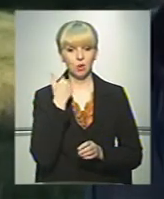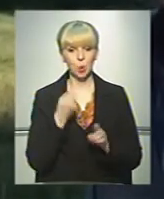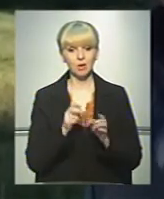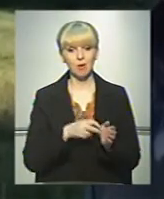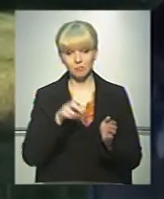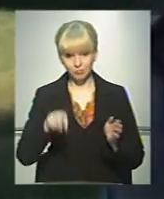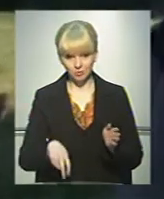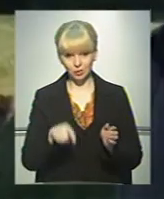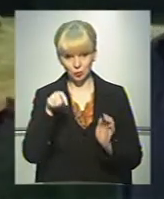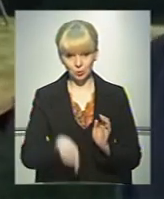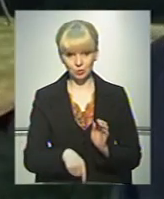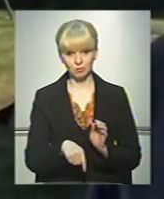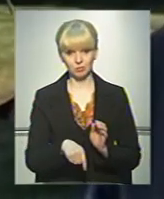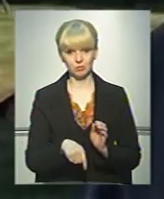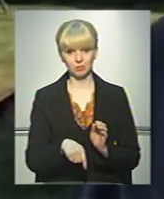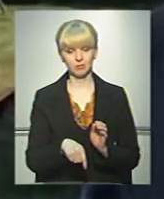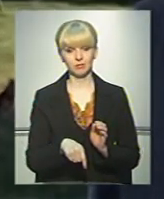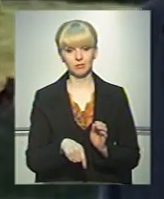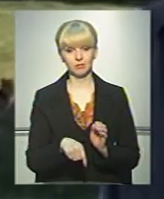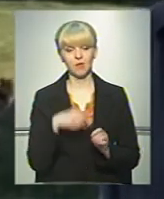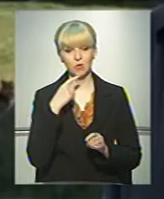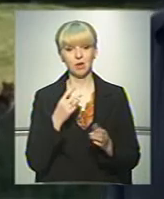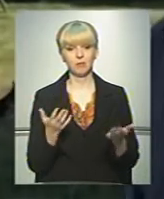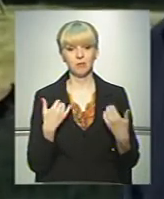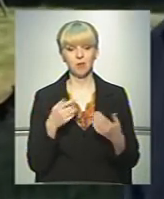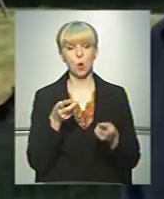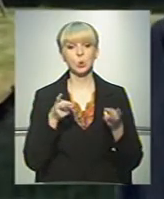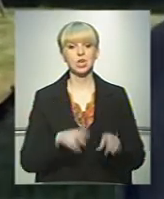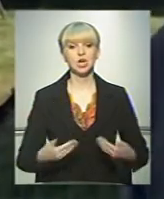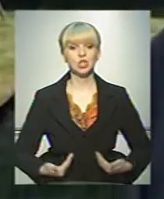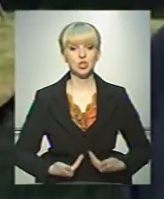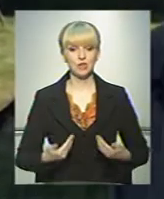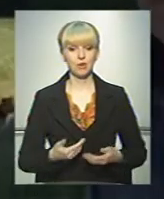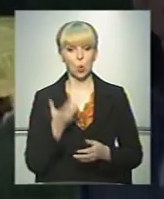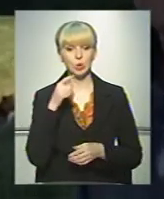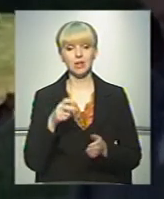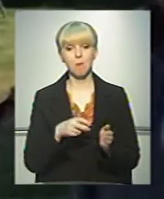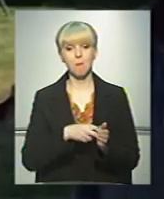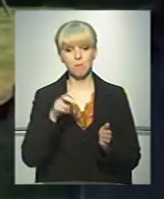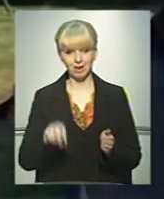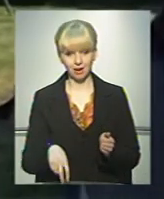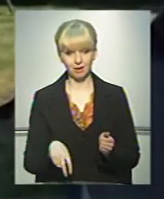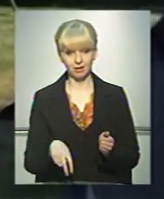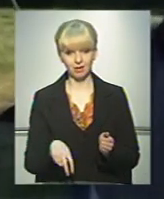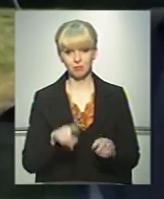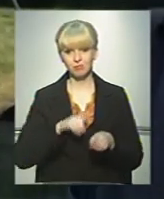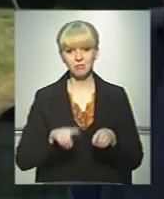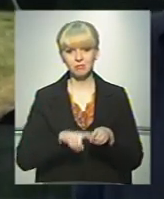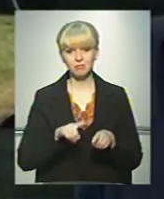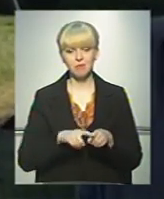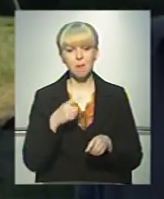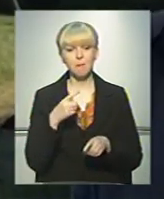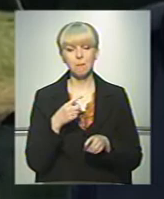скочив, о, Петруська не драє, лише віддихнув. Ви лишилися живі? Цього. Коли той стрикає, махом там за